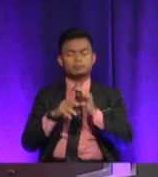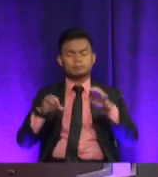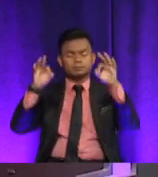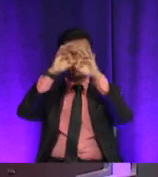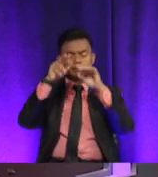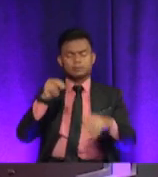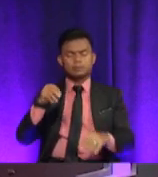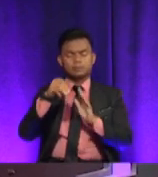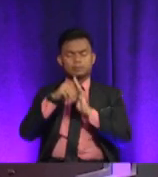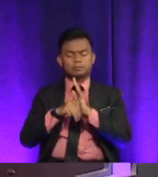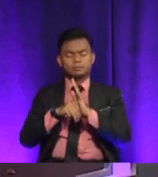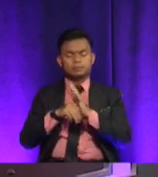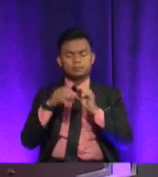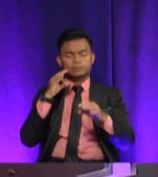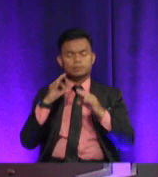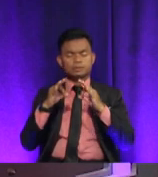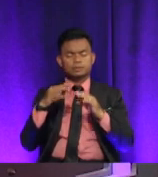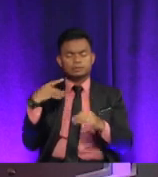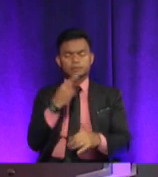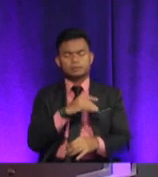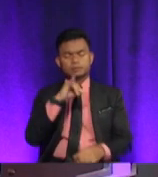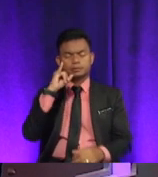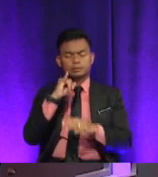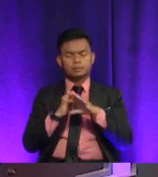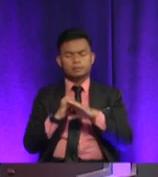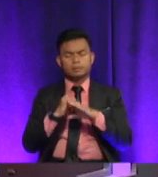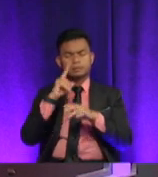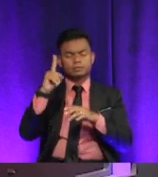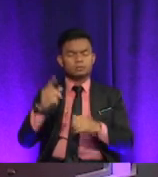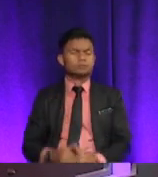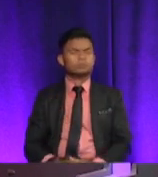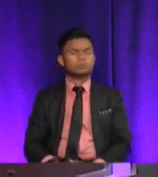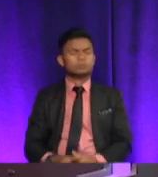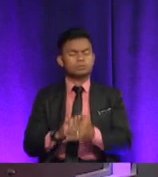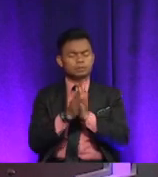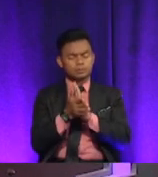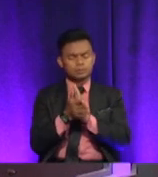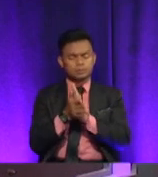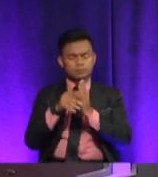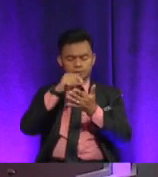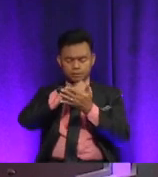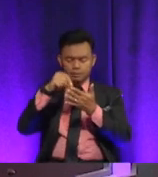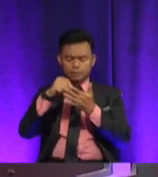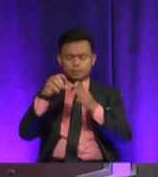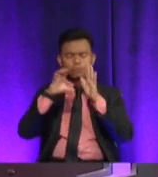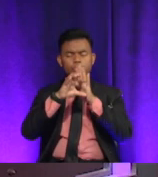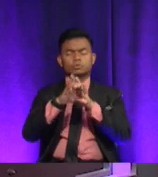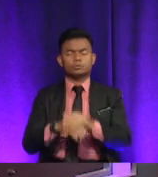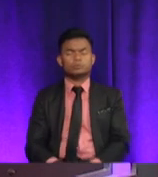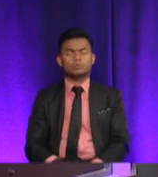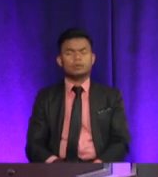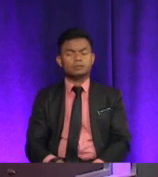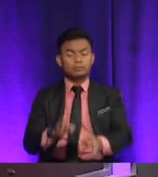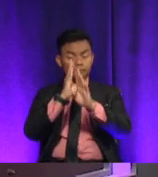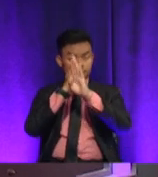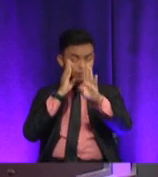keindahan sesuatu sesuatu tempat oke maka kita salinglah contohnya Oke kita salinlah baris